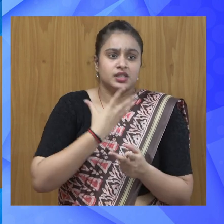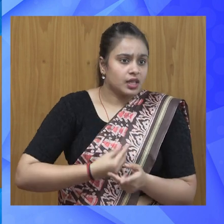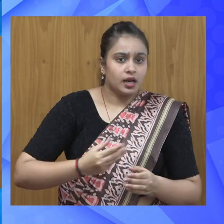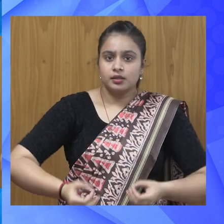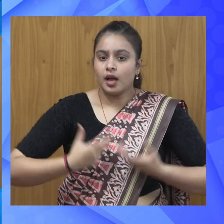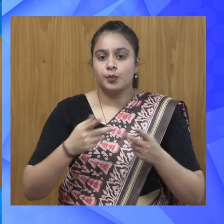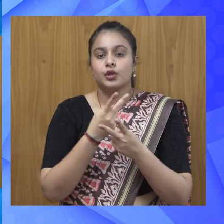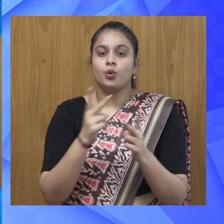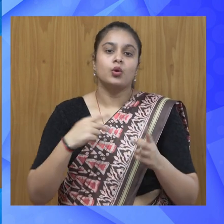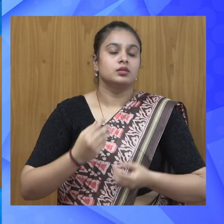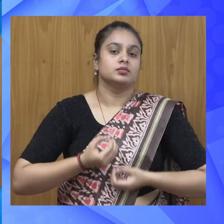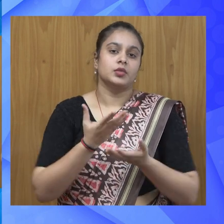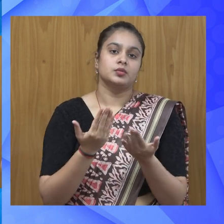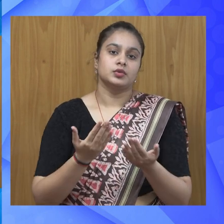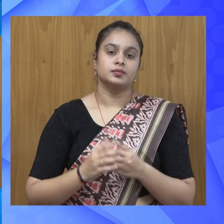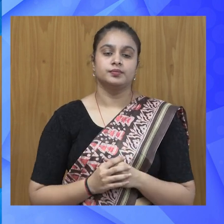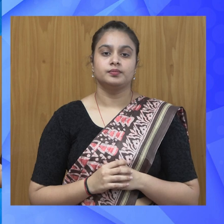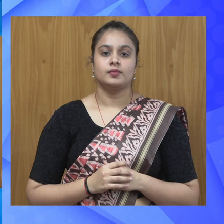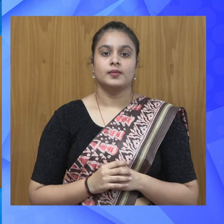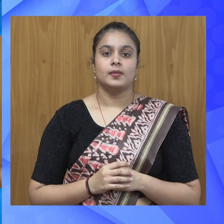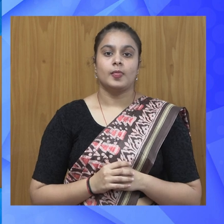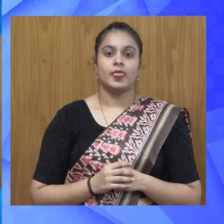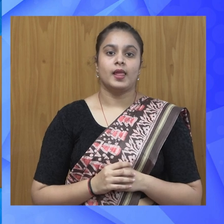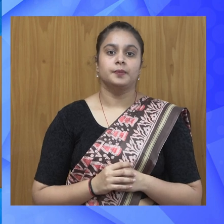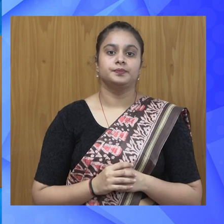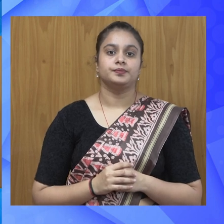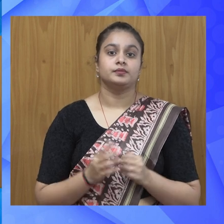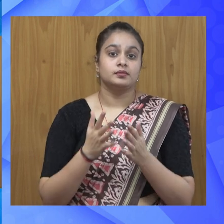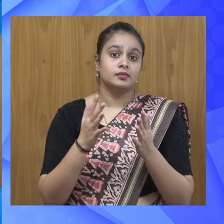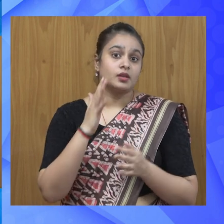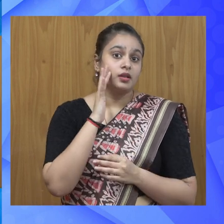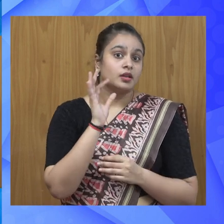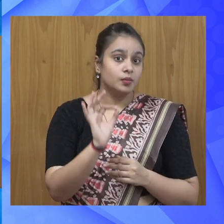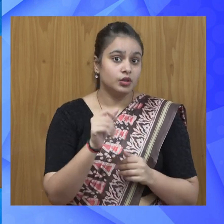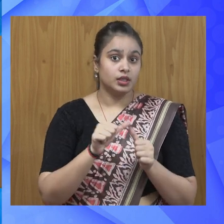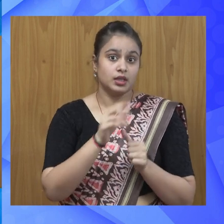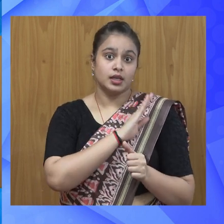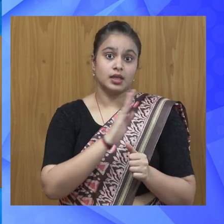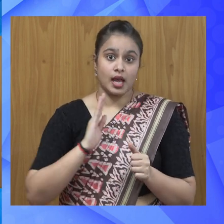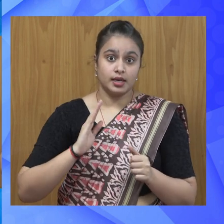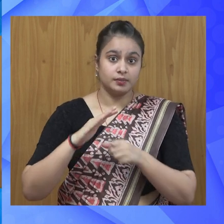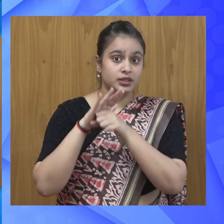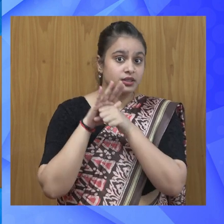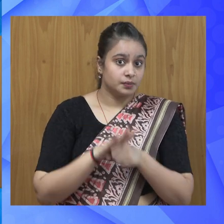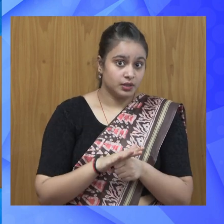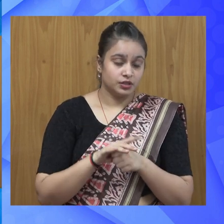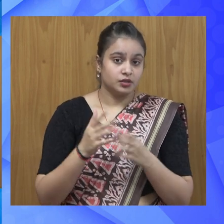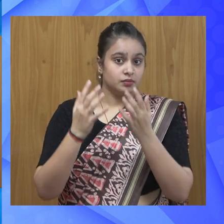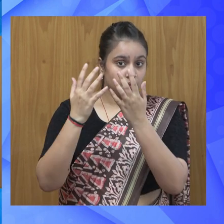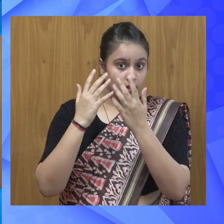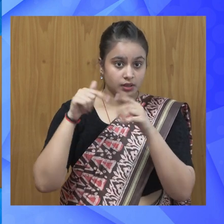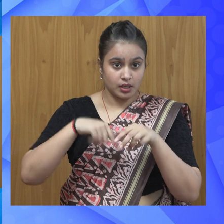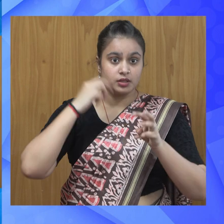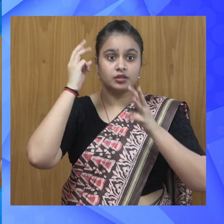हैं। और बहुत इम्पोर्टेंट है एकेडमिक बर्डन को डिस्क्राइब करना यहाँ पे। स्ट्रेस अगर